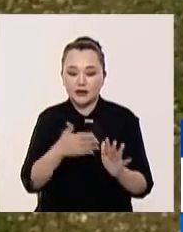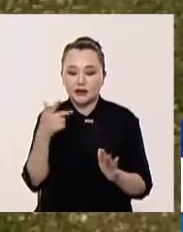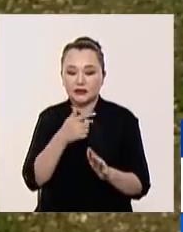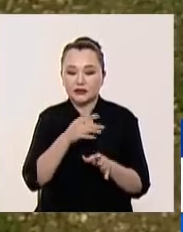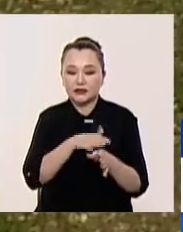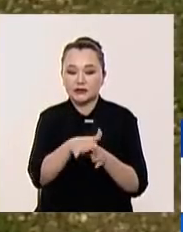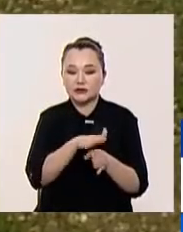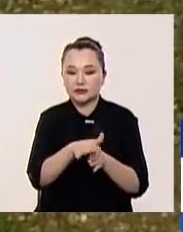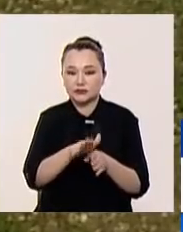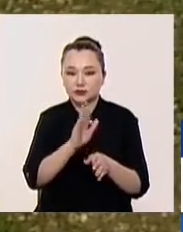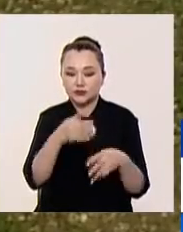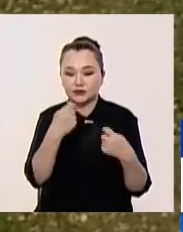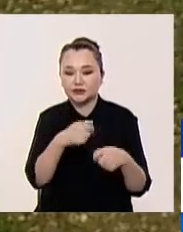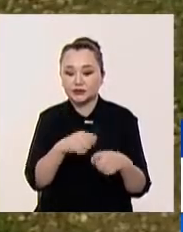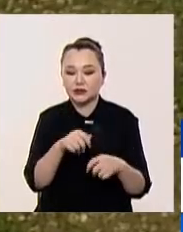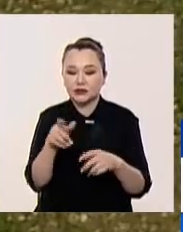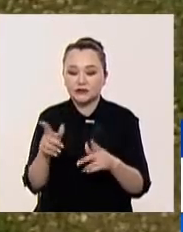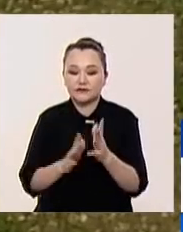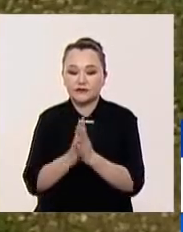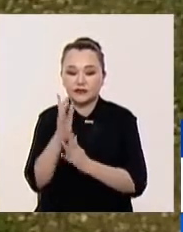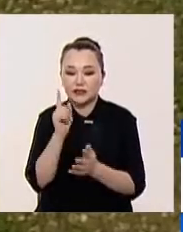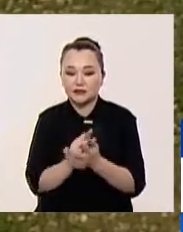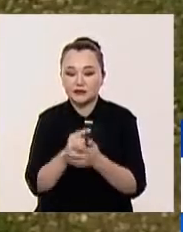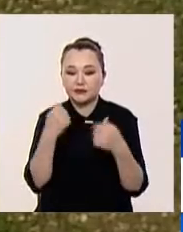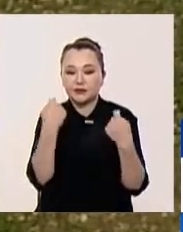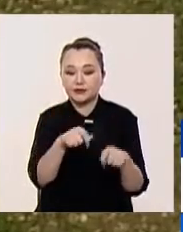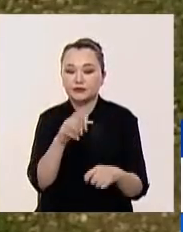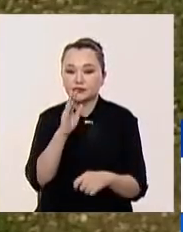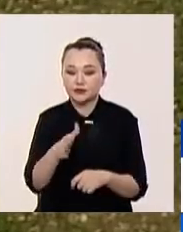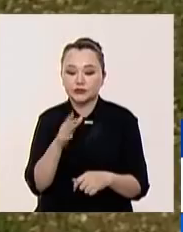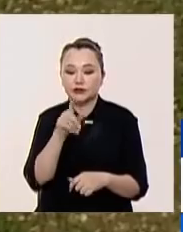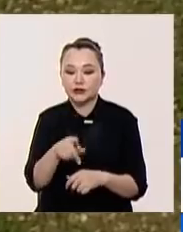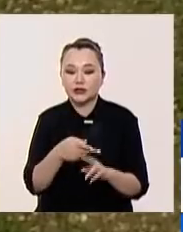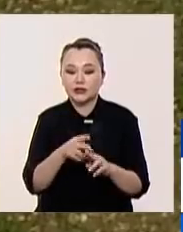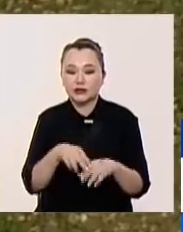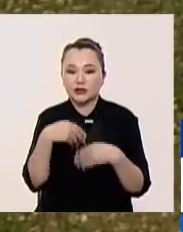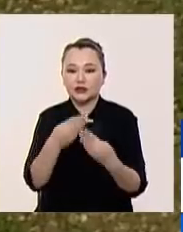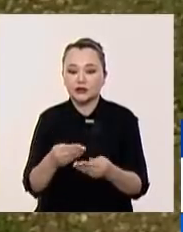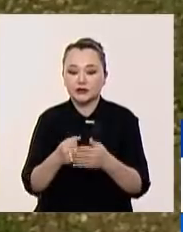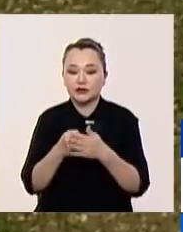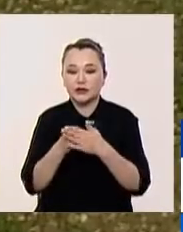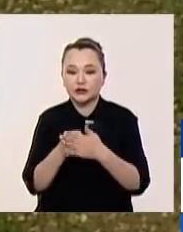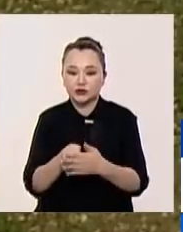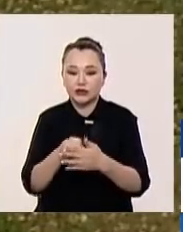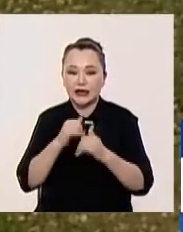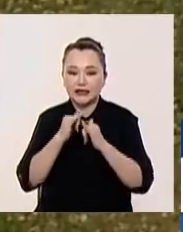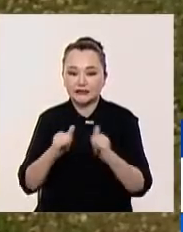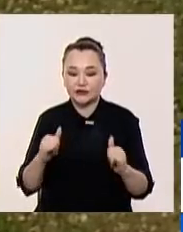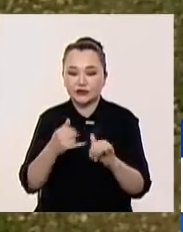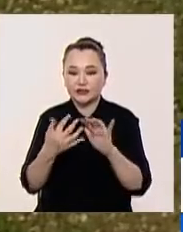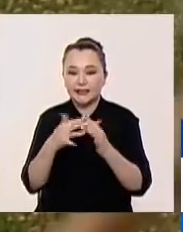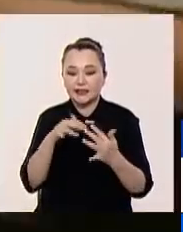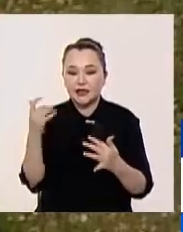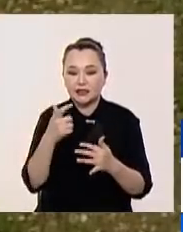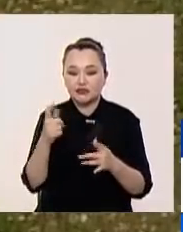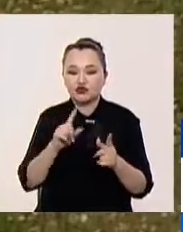сбыт, что они то, что они вырастят, обязательно продадут, то тогда это дает толчок развитию вот именно вот этого сельского хозяйства,